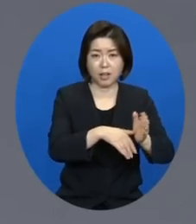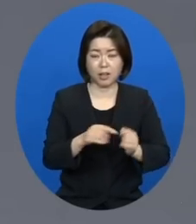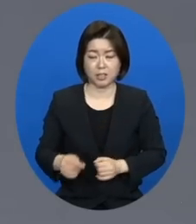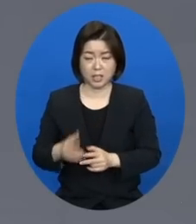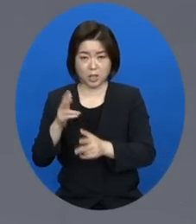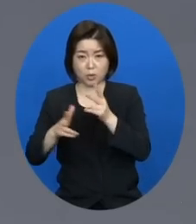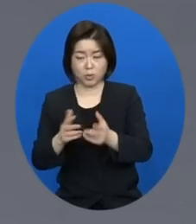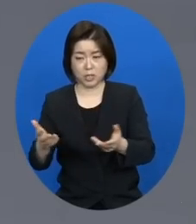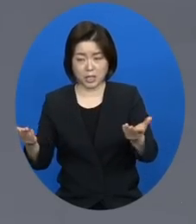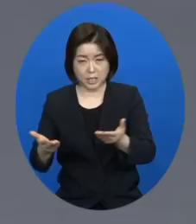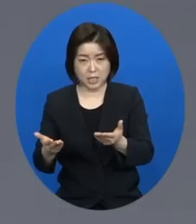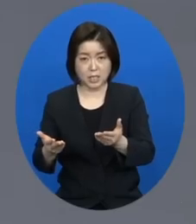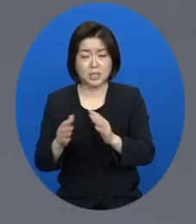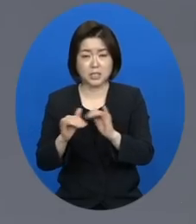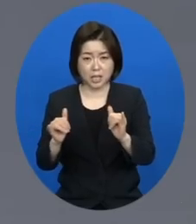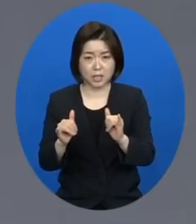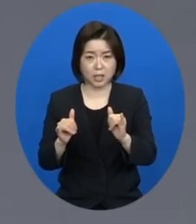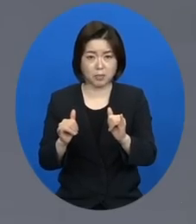공장에서 일하던 직원이